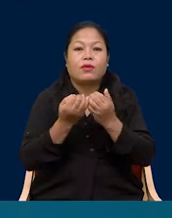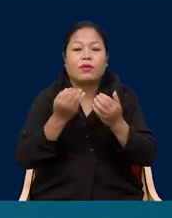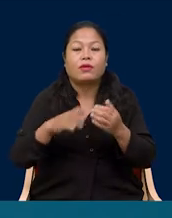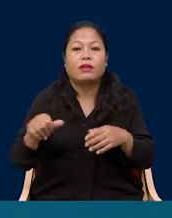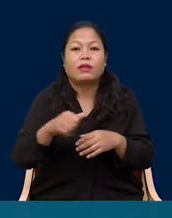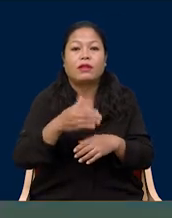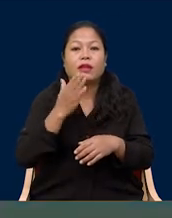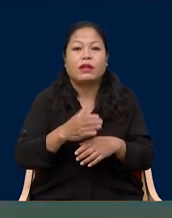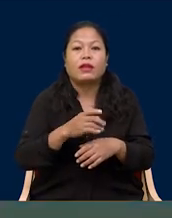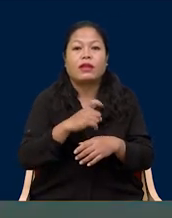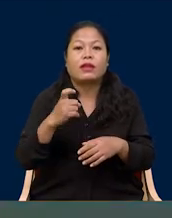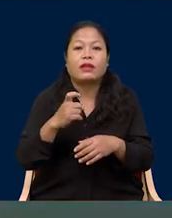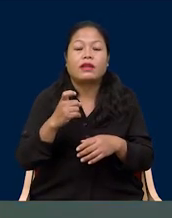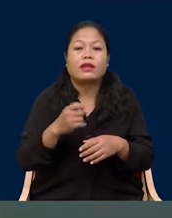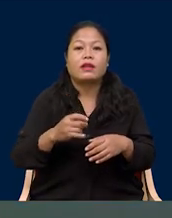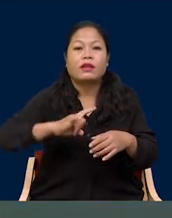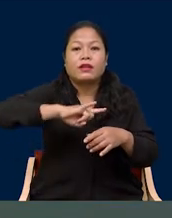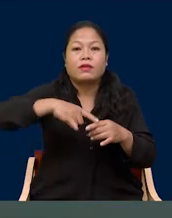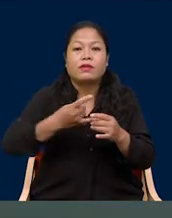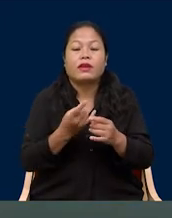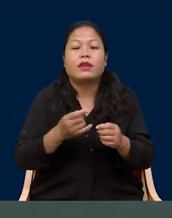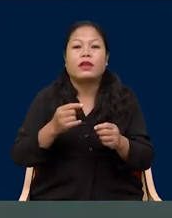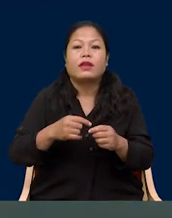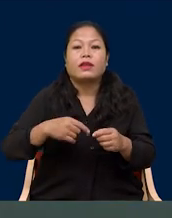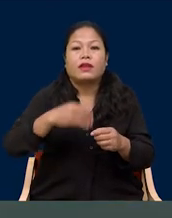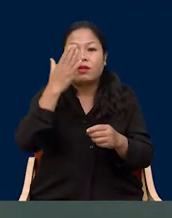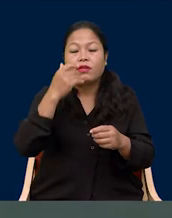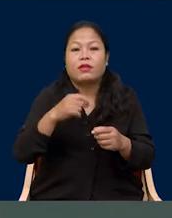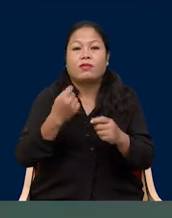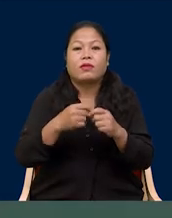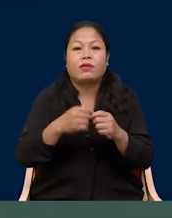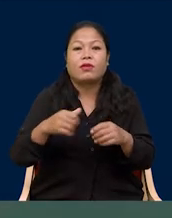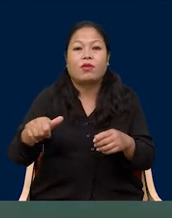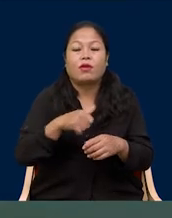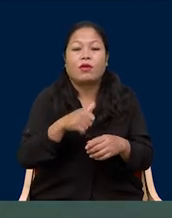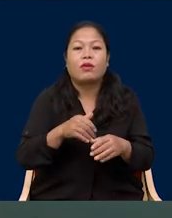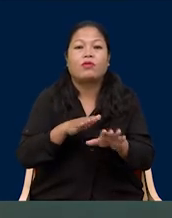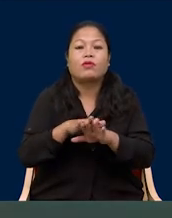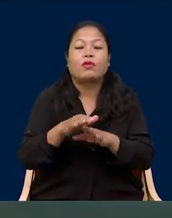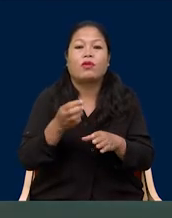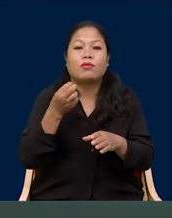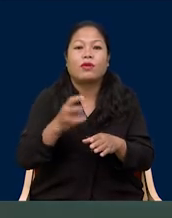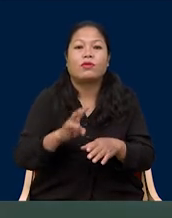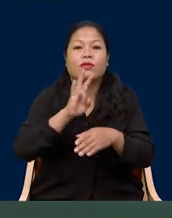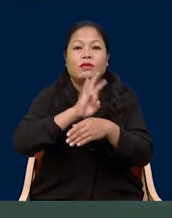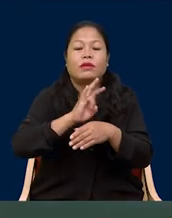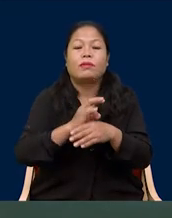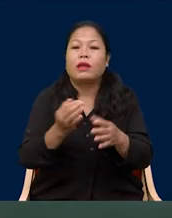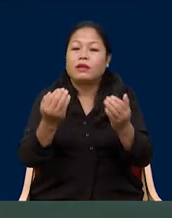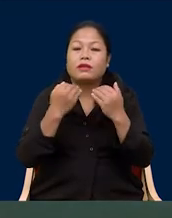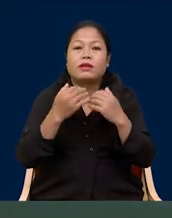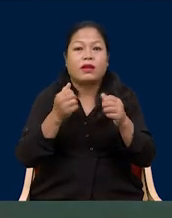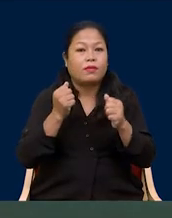युज भइरहेछ। सो त्यसलाई हामीले चाहिँ फेरि रिप्लेस कसरी गर्ने, हामीले कसरी उहाँहरूसँग भएको सिपलाई सिकेर